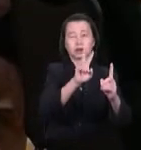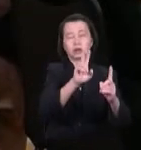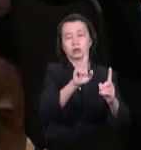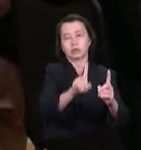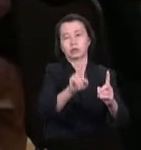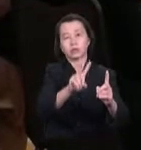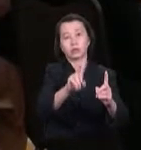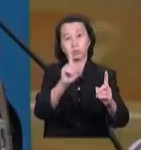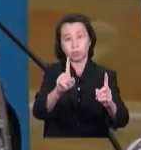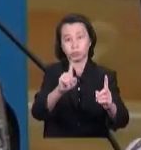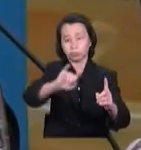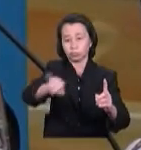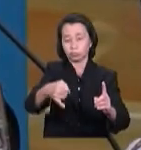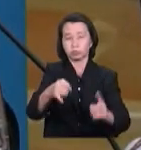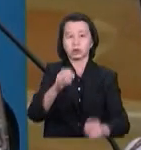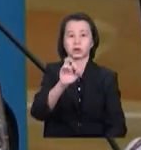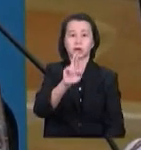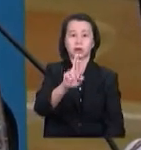RM121 juta.